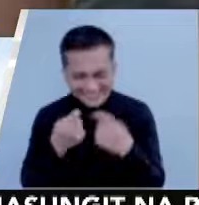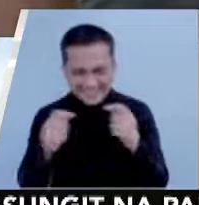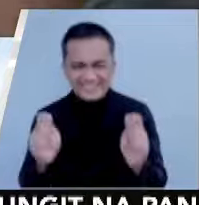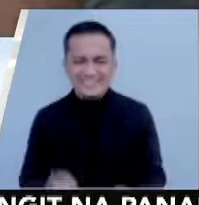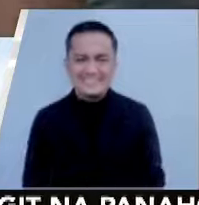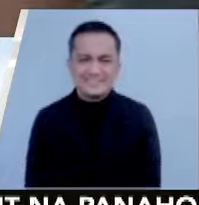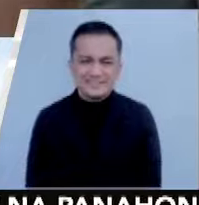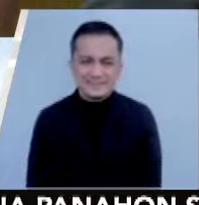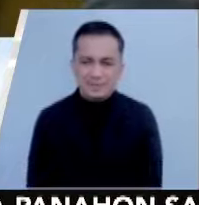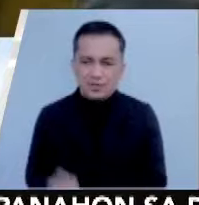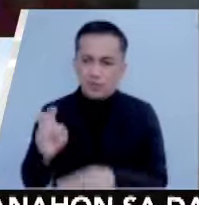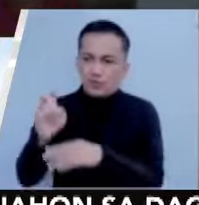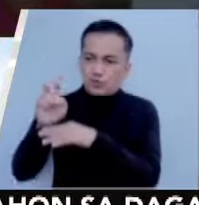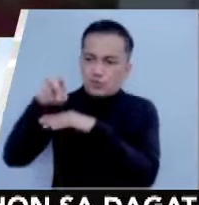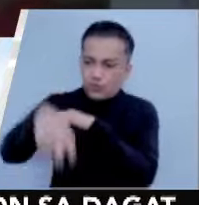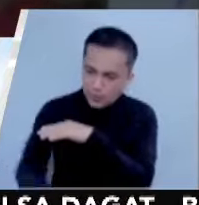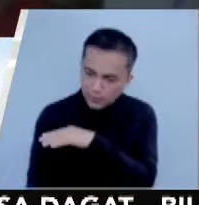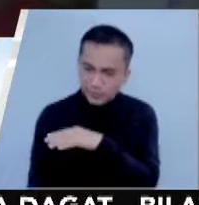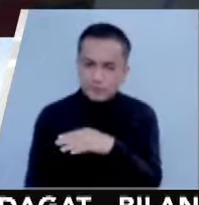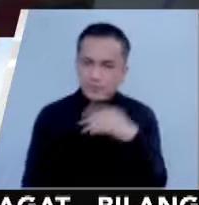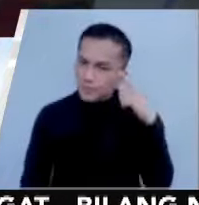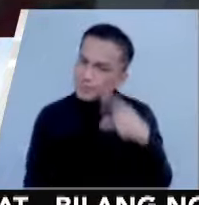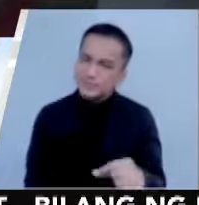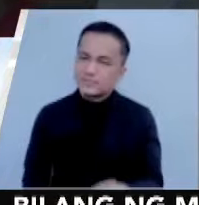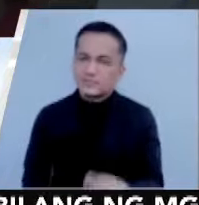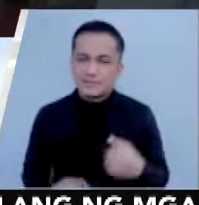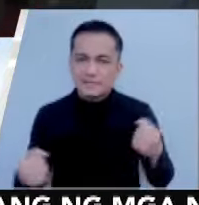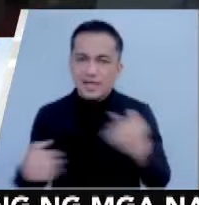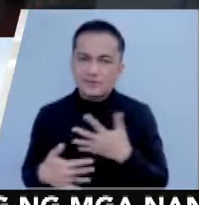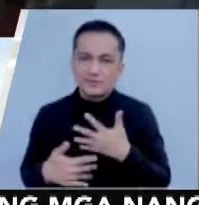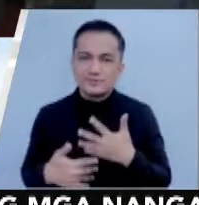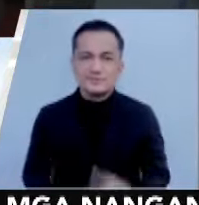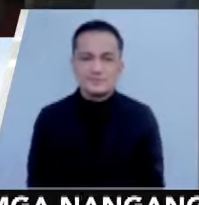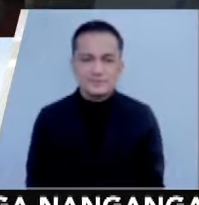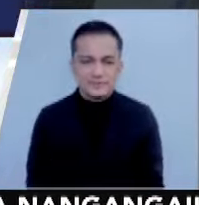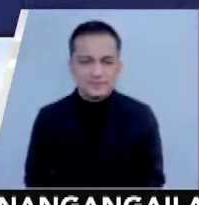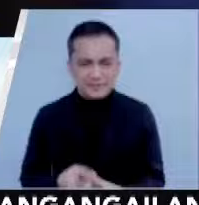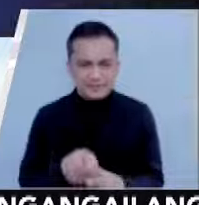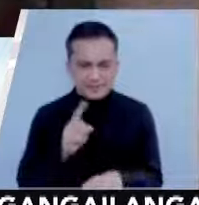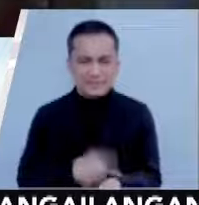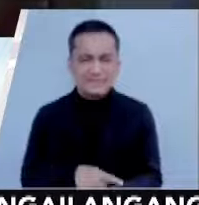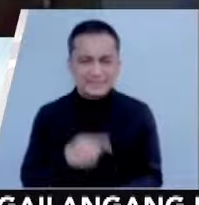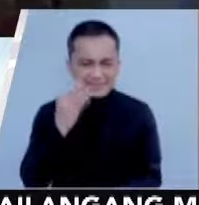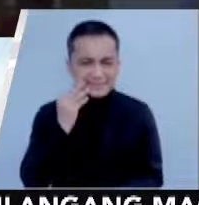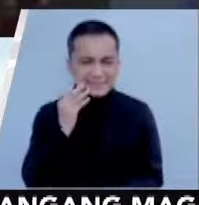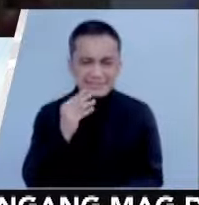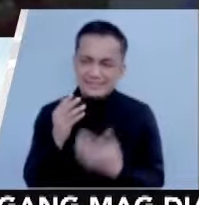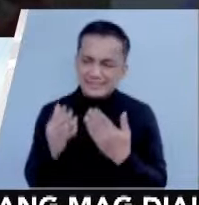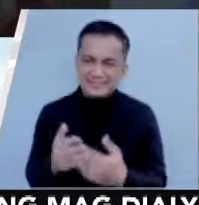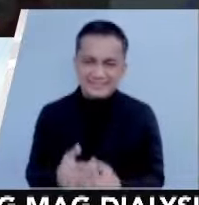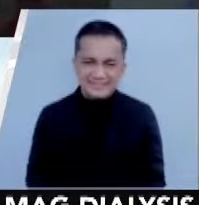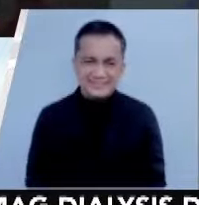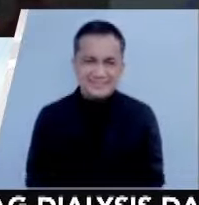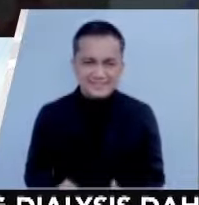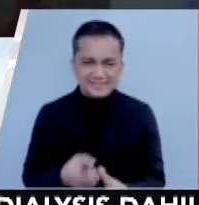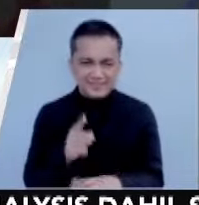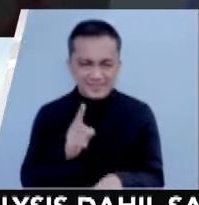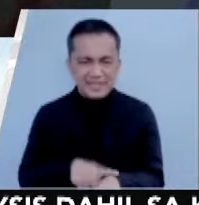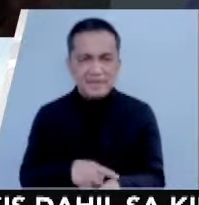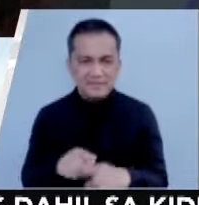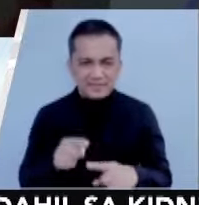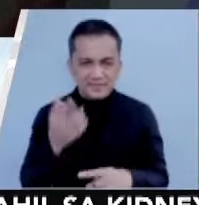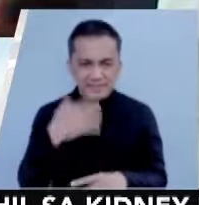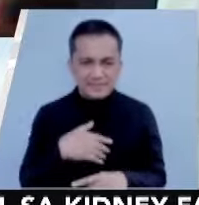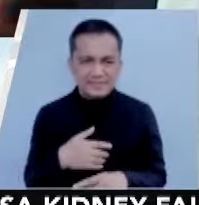drop nakakatakot po kasi mabilis first time nila so ayun na-experience na nila Thank you first time nian po po pero maganda po try new